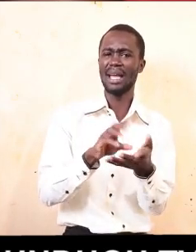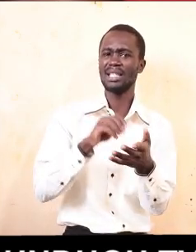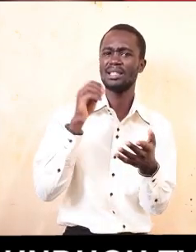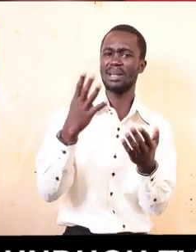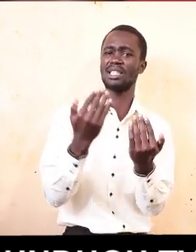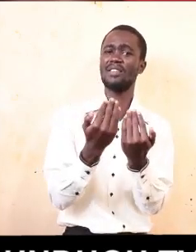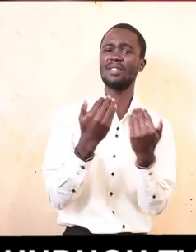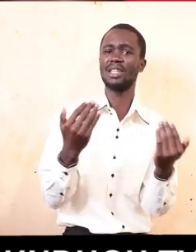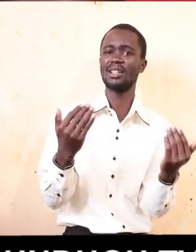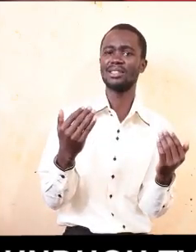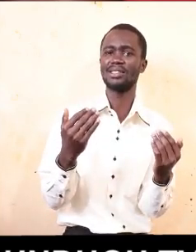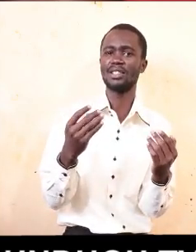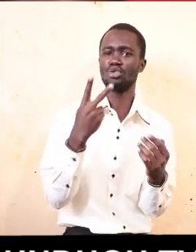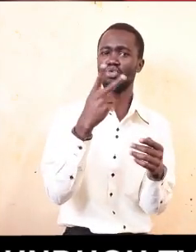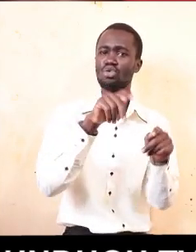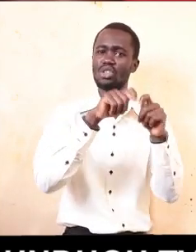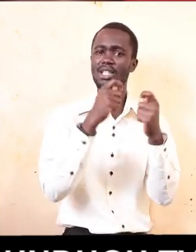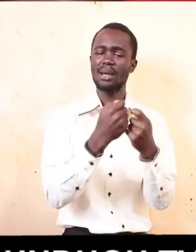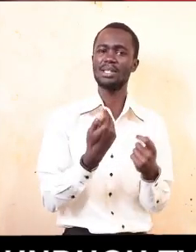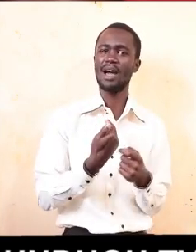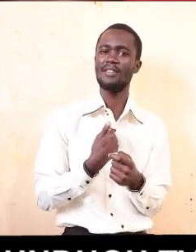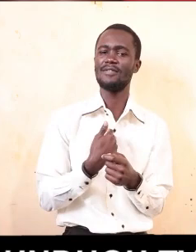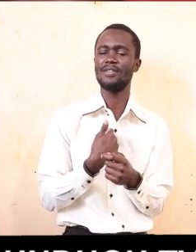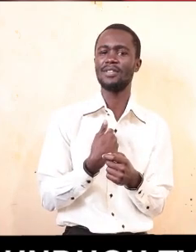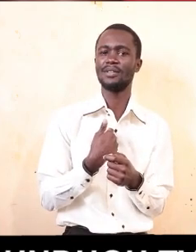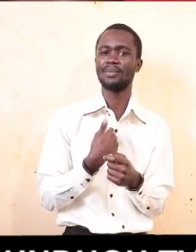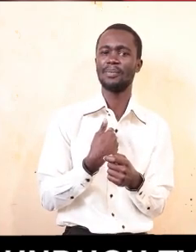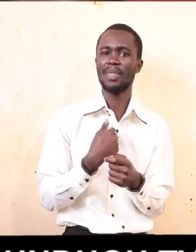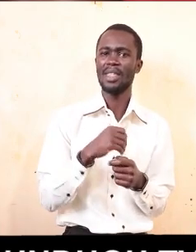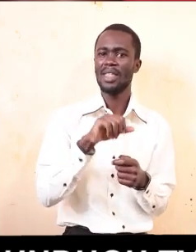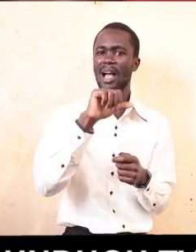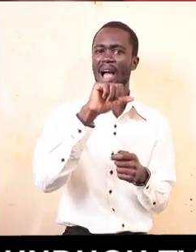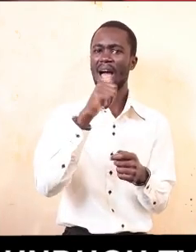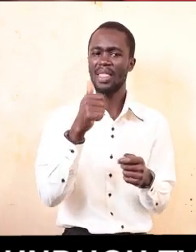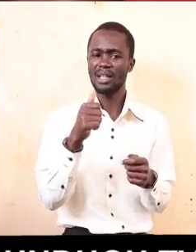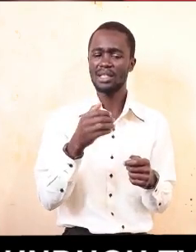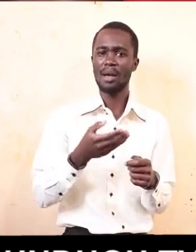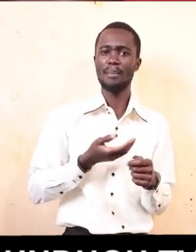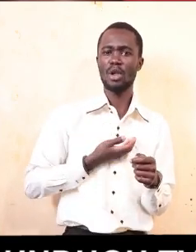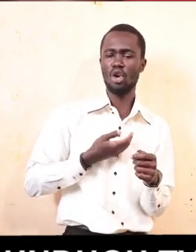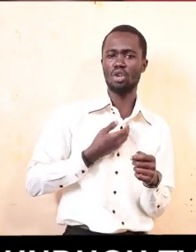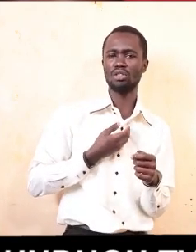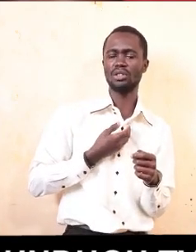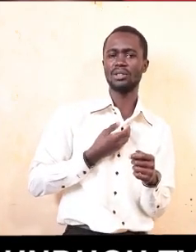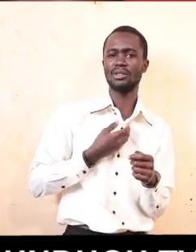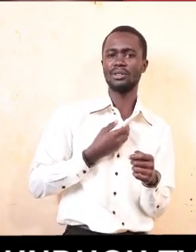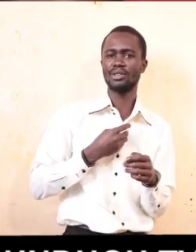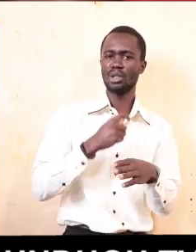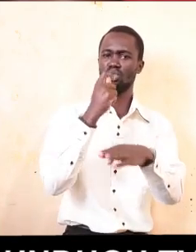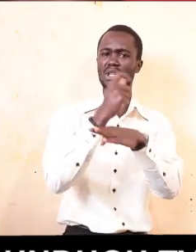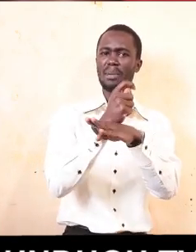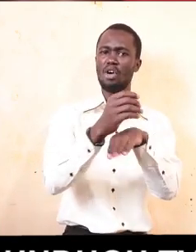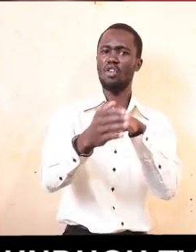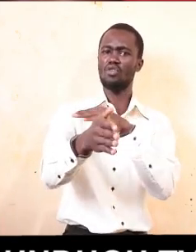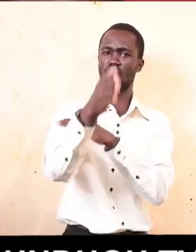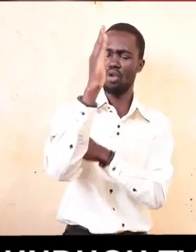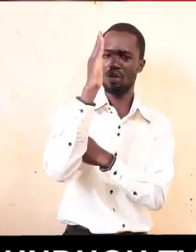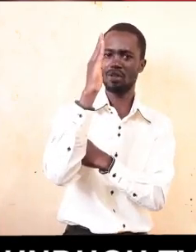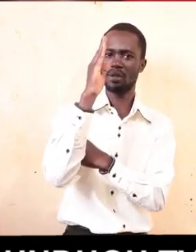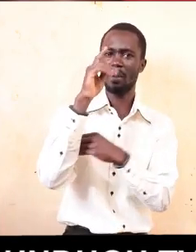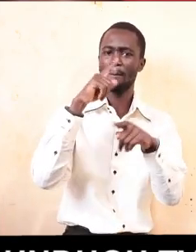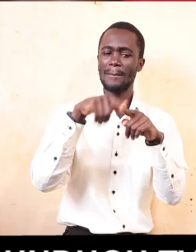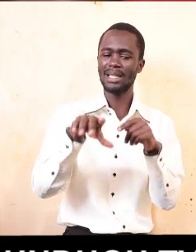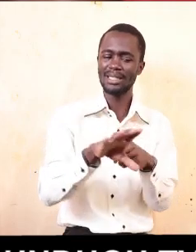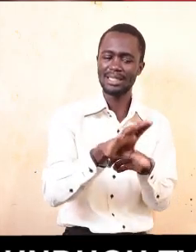kubwa ambazo walichukuliwa akiwa mateka, zingine zilikuwa za hekalu ya Mungu, lakini walisipeleka,